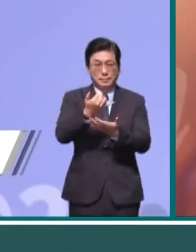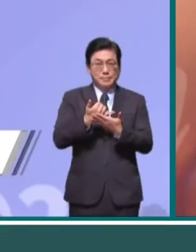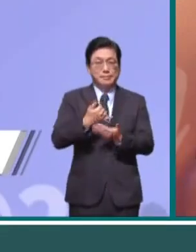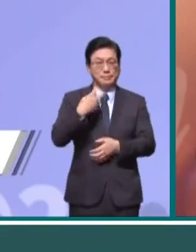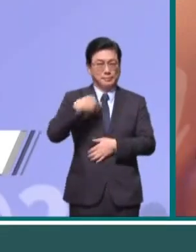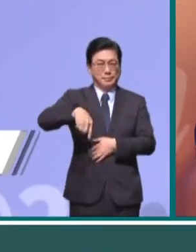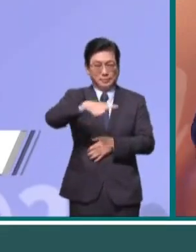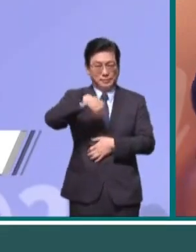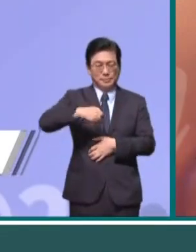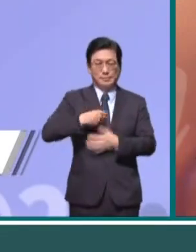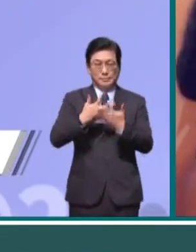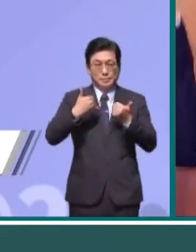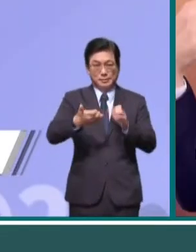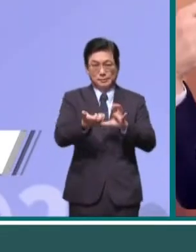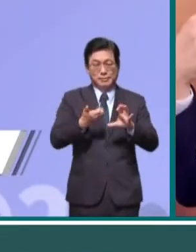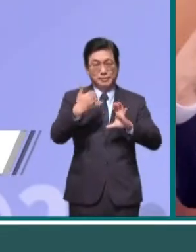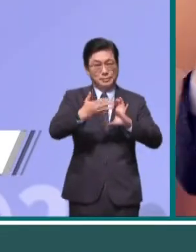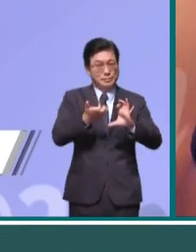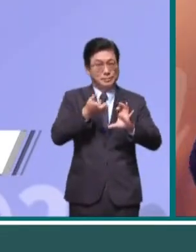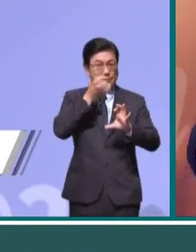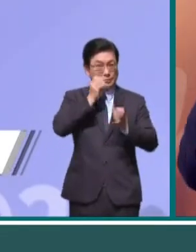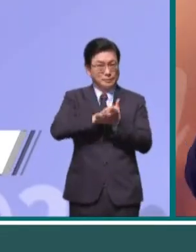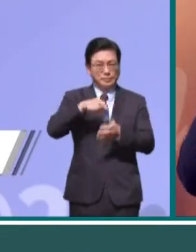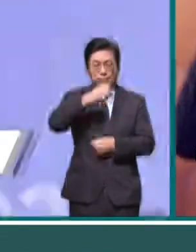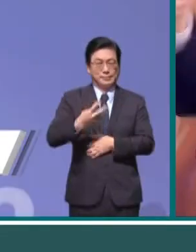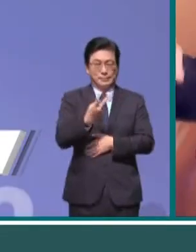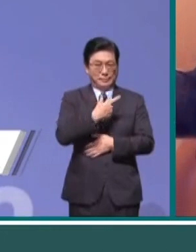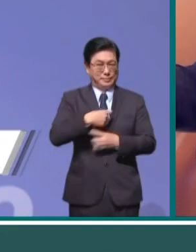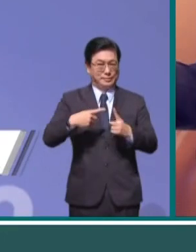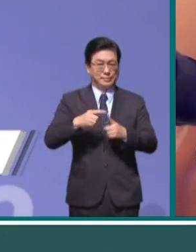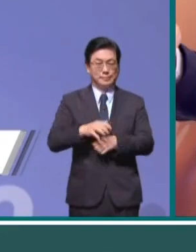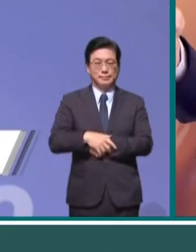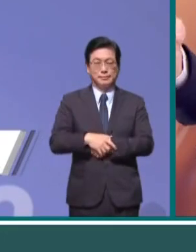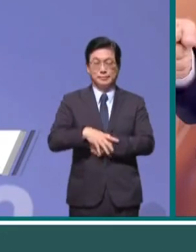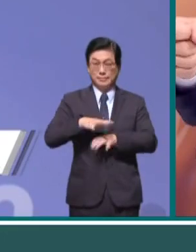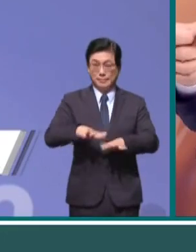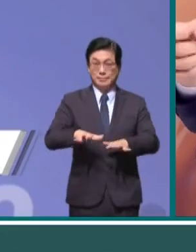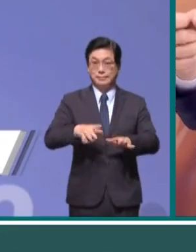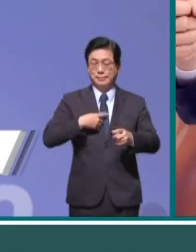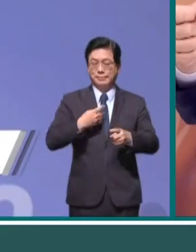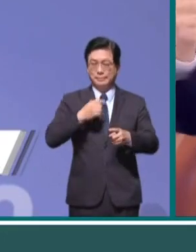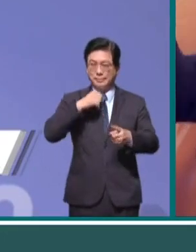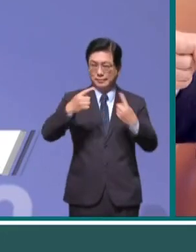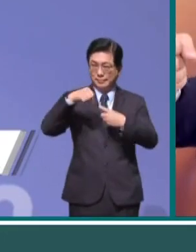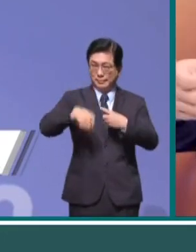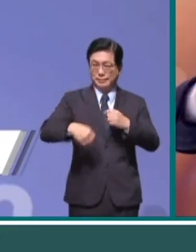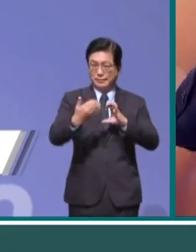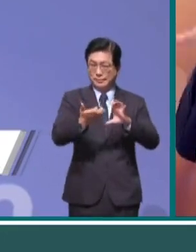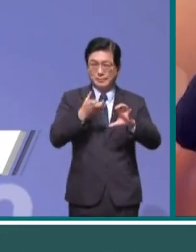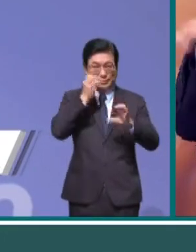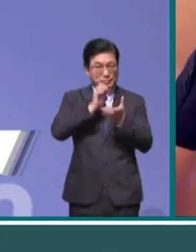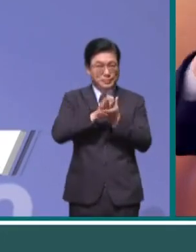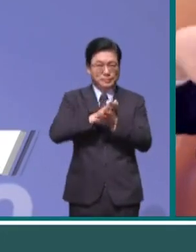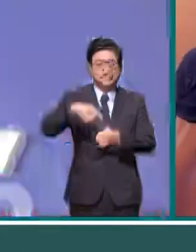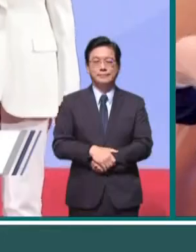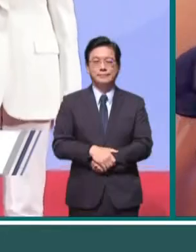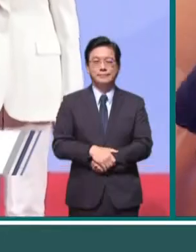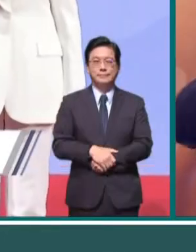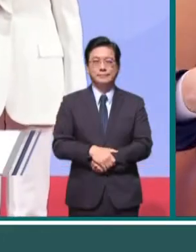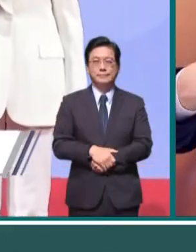陈时中的那个麦克风把那个套子都拉掉了。然后呢，他也不甘心，又拉了那个旁边那个黄珊珊的那个麦克风，哇，大概